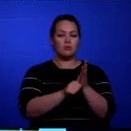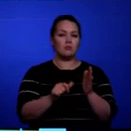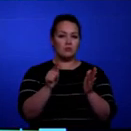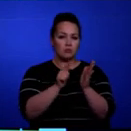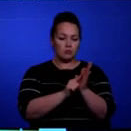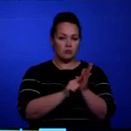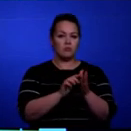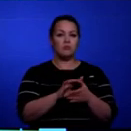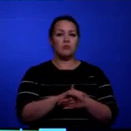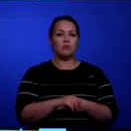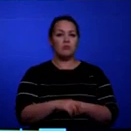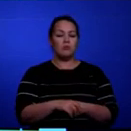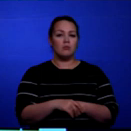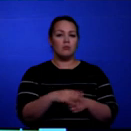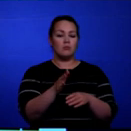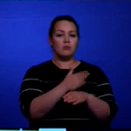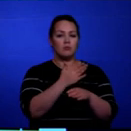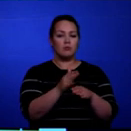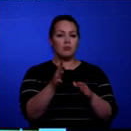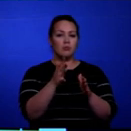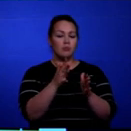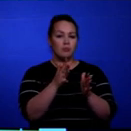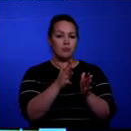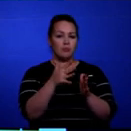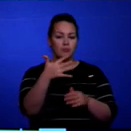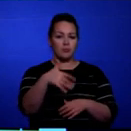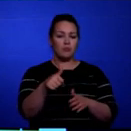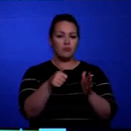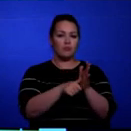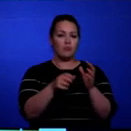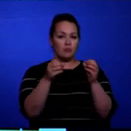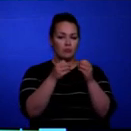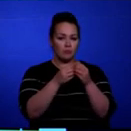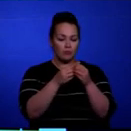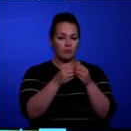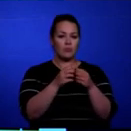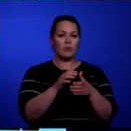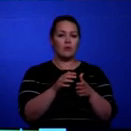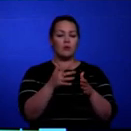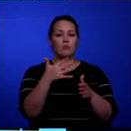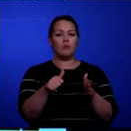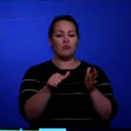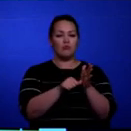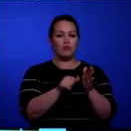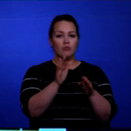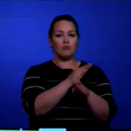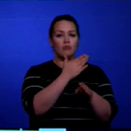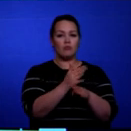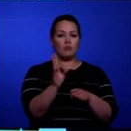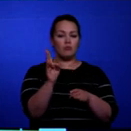шесть десятков а в делителе шесть десятков 56 разделить на 6 я беру